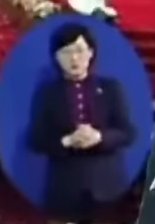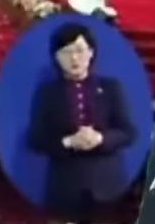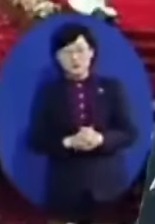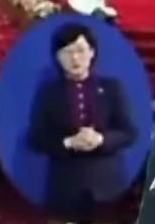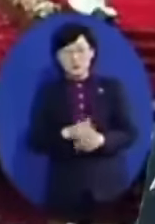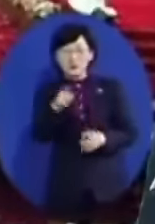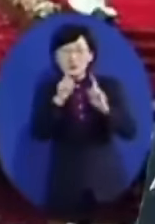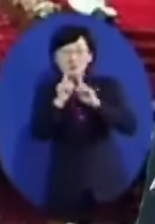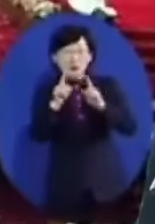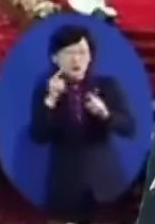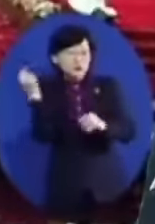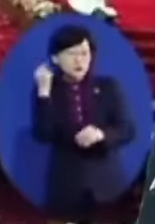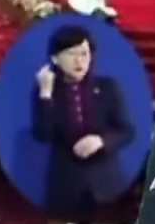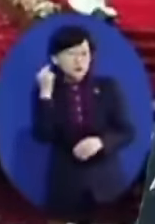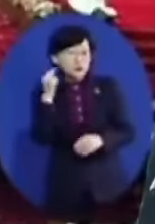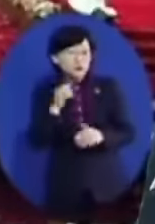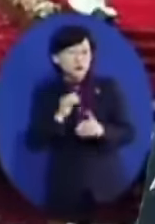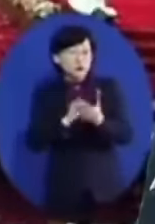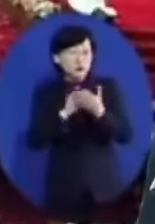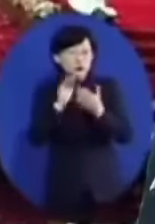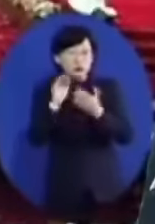이 말을 듣고